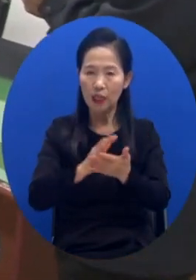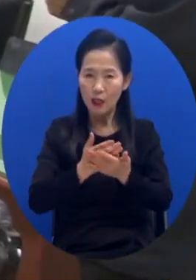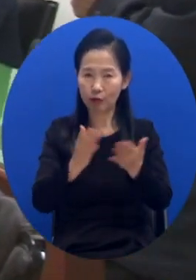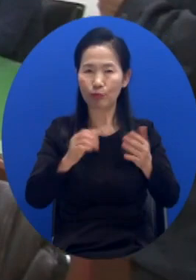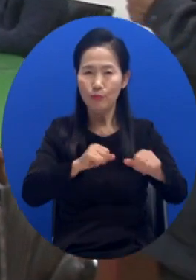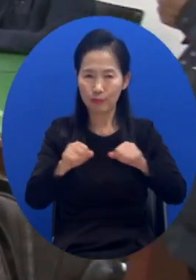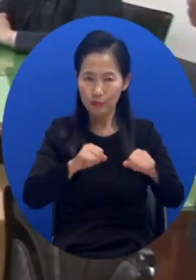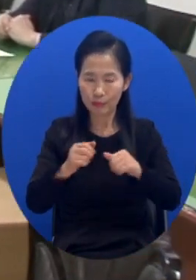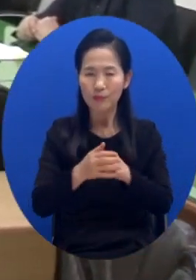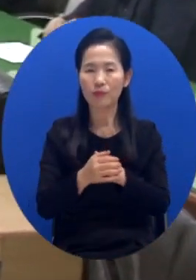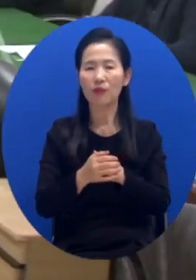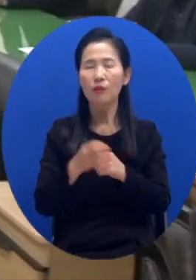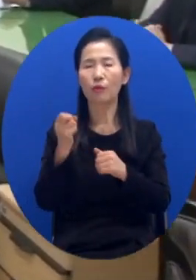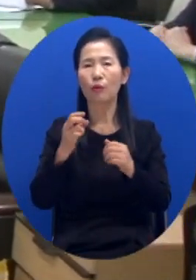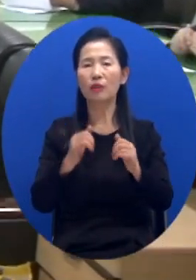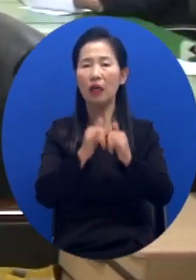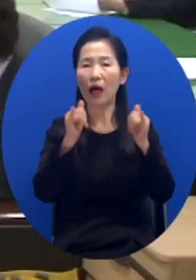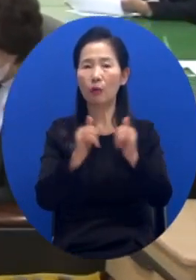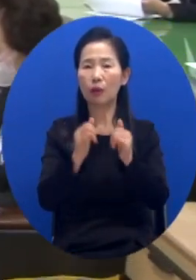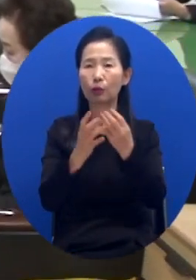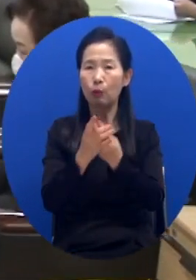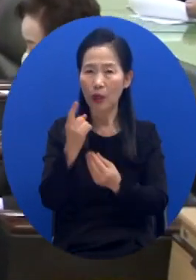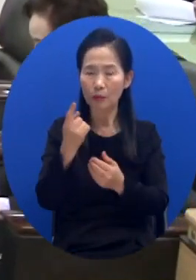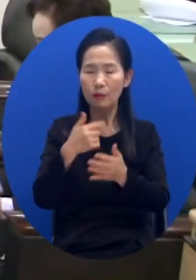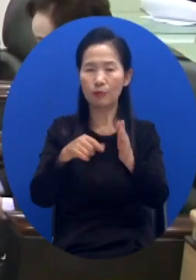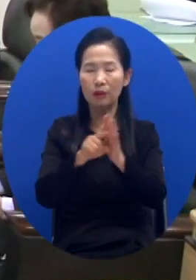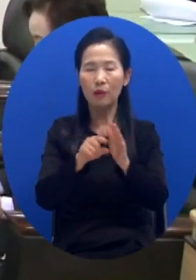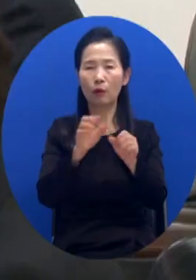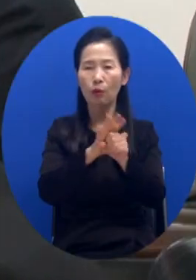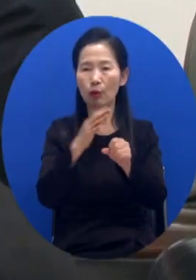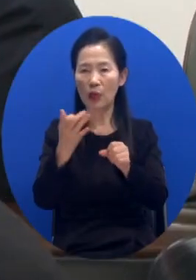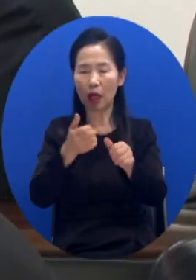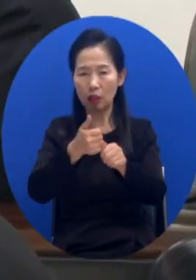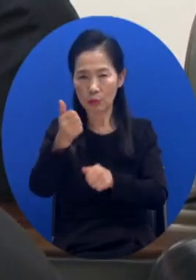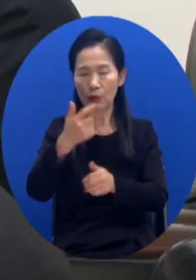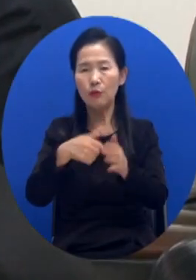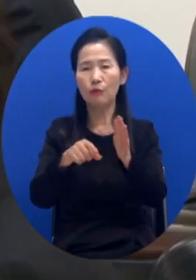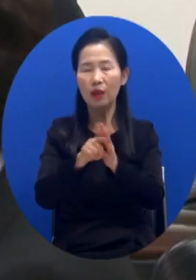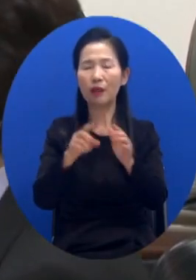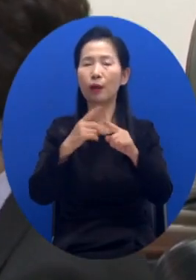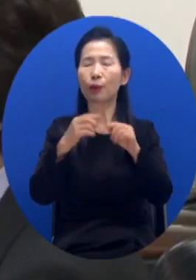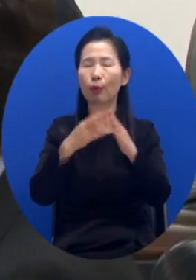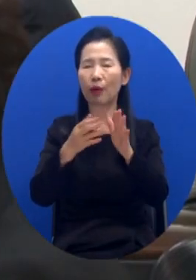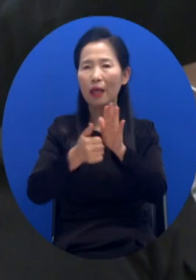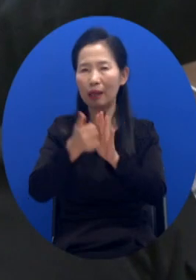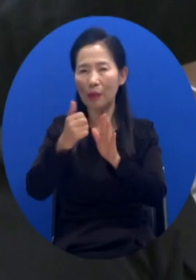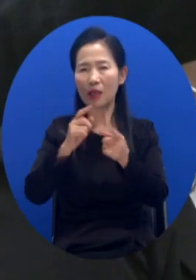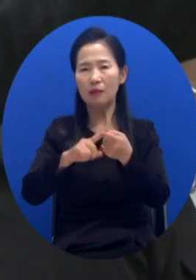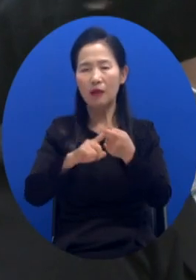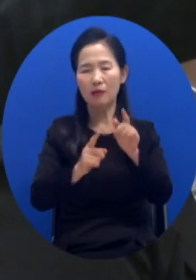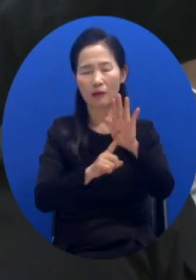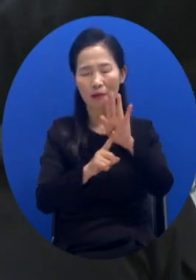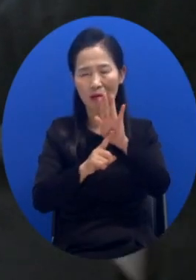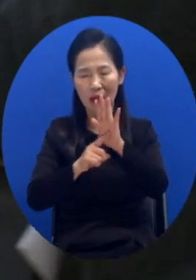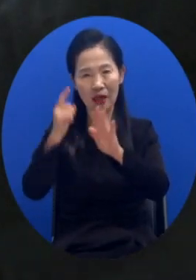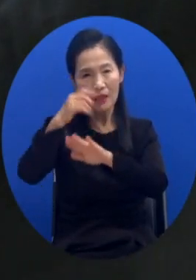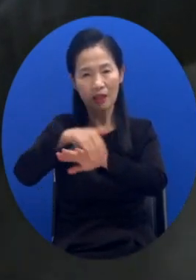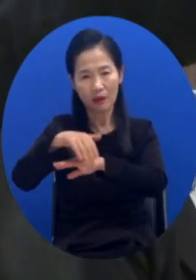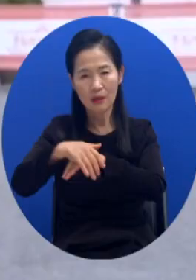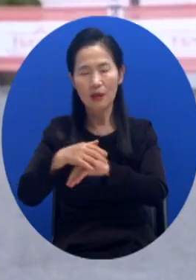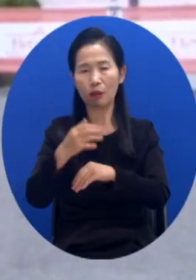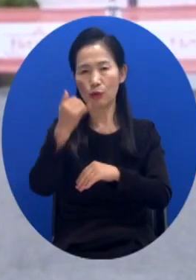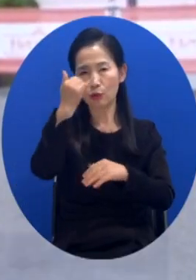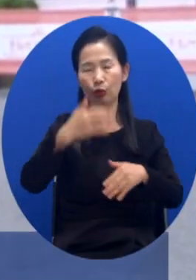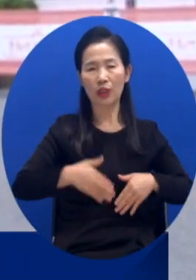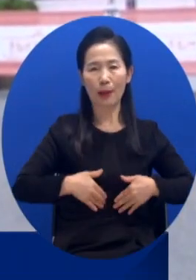그리고 사회통합과 함께 코로나 극복을 위한 교회의 희망을 전달해 나간다는 방침입니다.